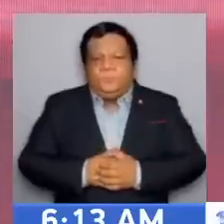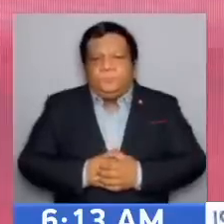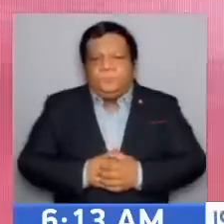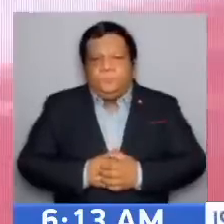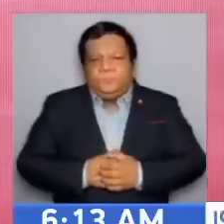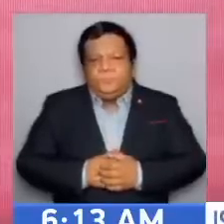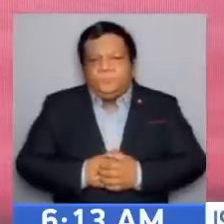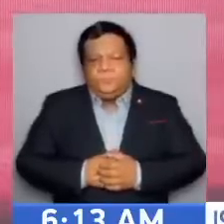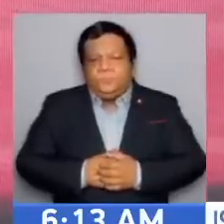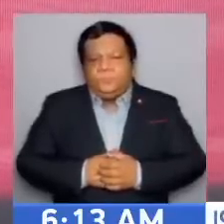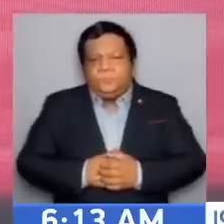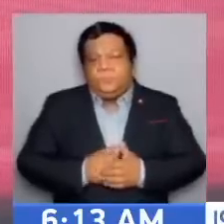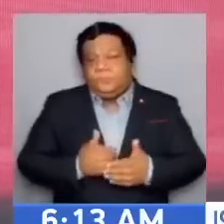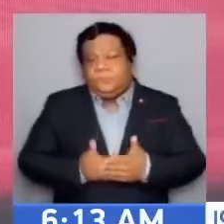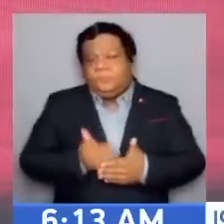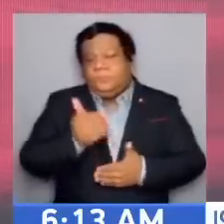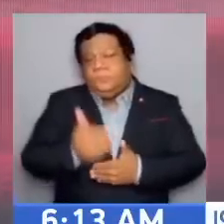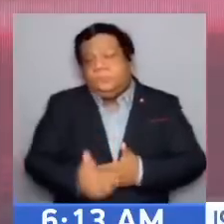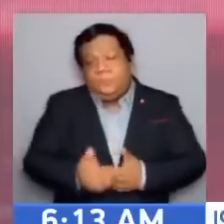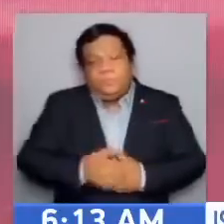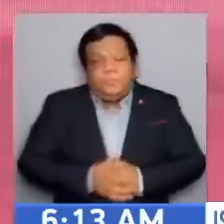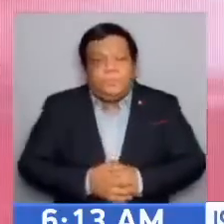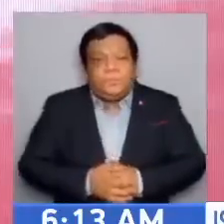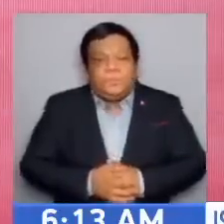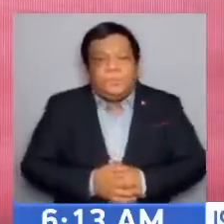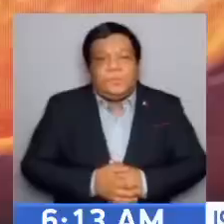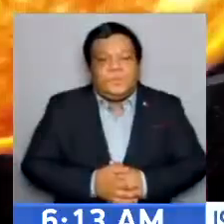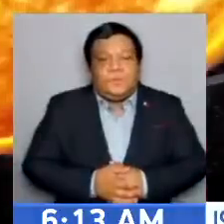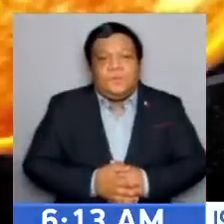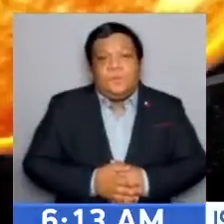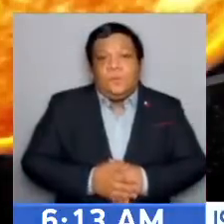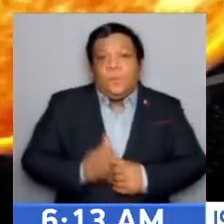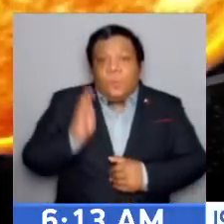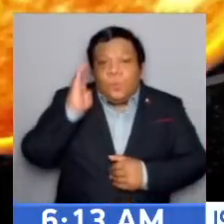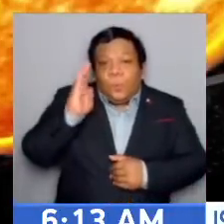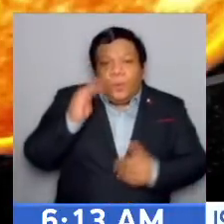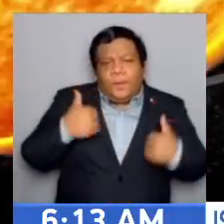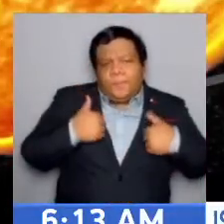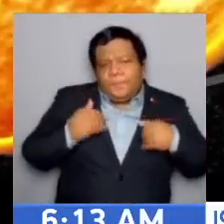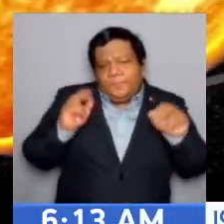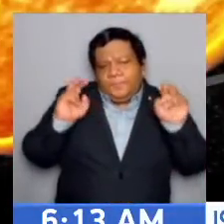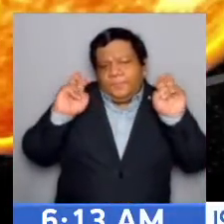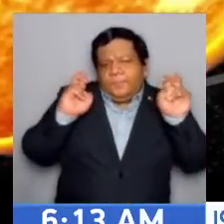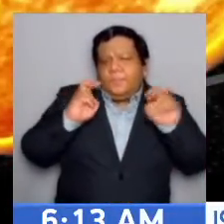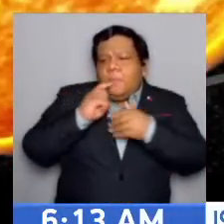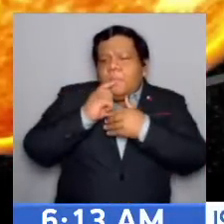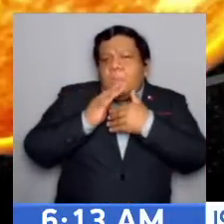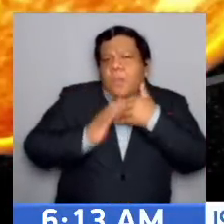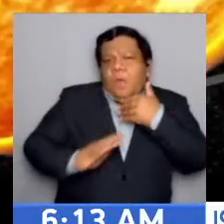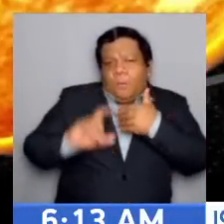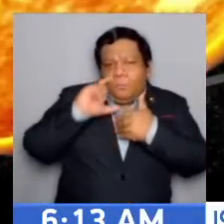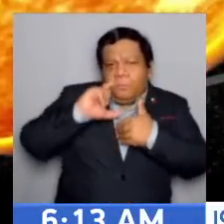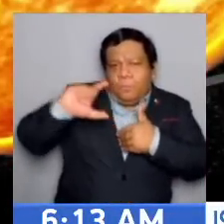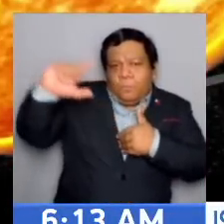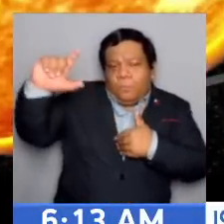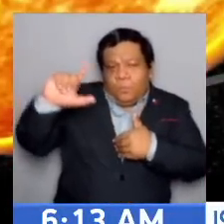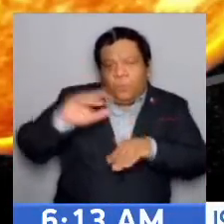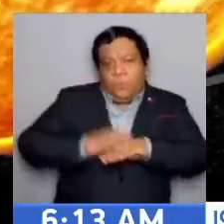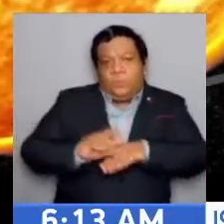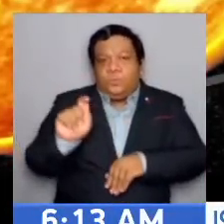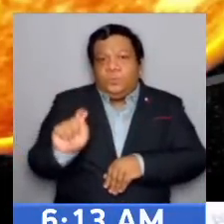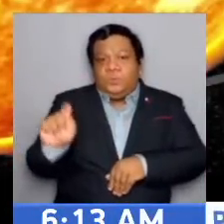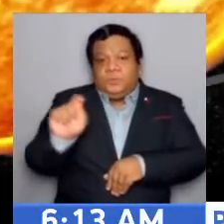Samantala, may aabang ang blood moon sa darating na Martes. Ayon po sa PAGASA, ito ang tinatawag na total lunar eclipse, ang